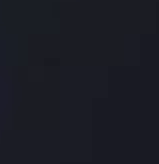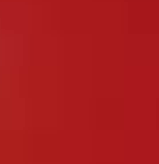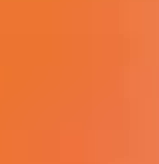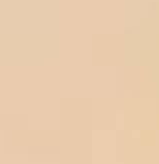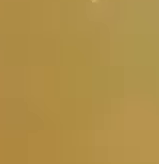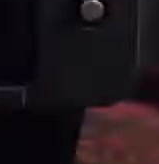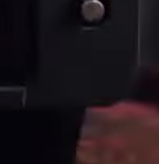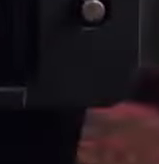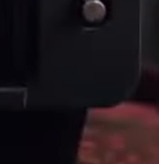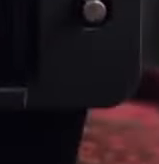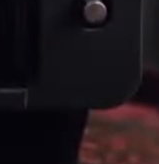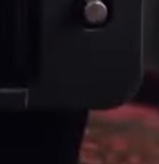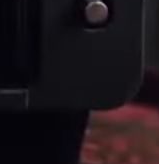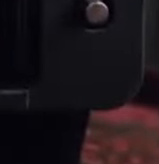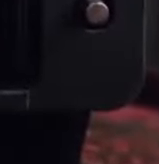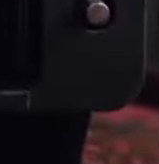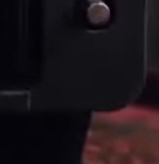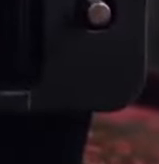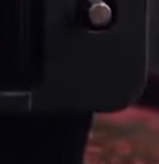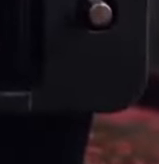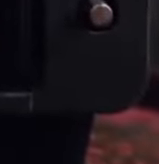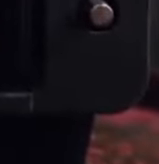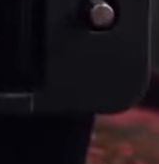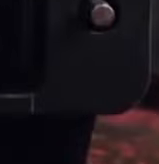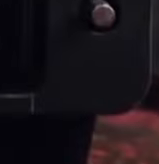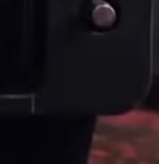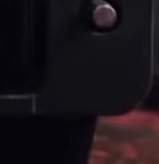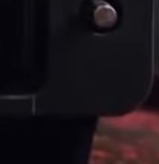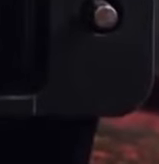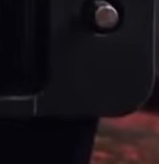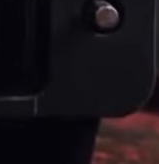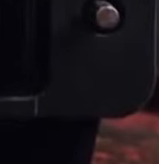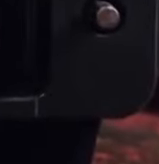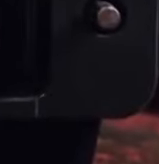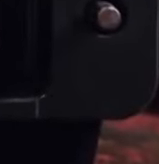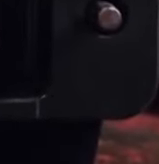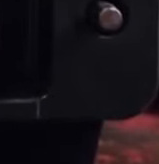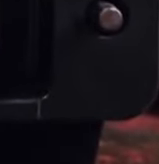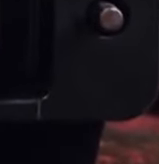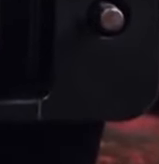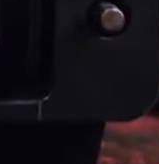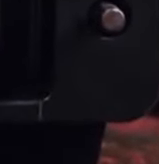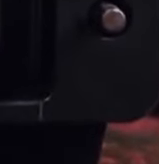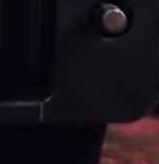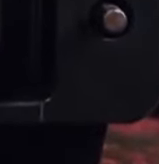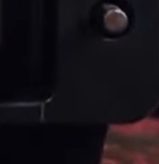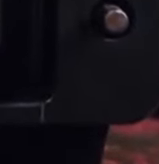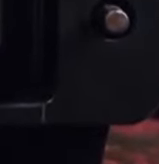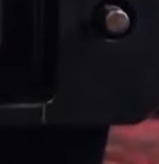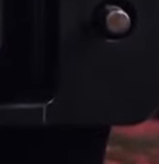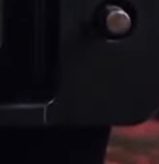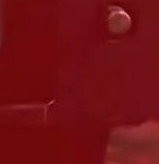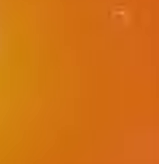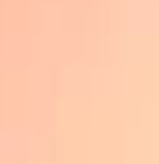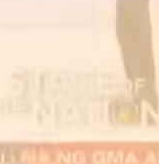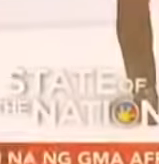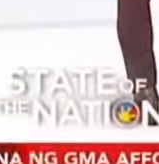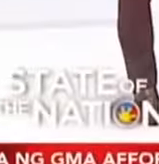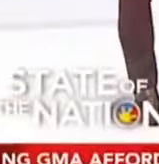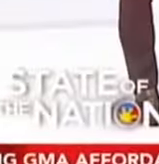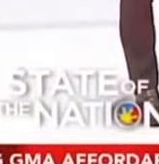bansa? Ng Commission on Audit o COA. Mga kinatawan ng Commission on Audit. Ginagawa lang ng COA. COA. COA.